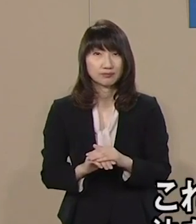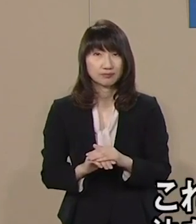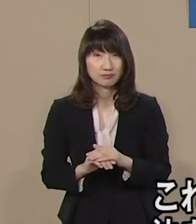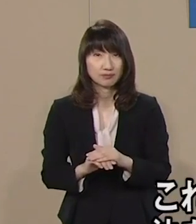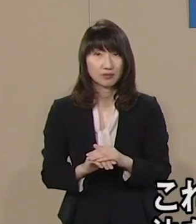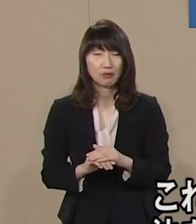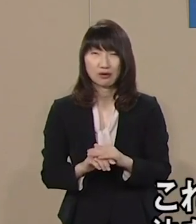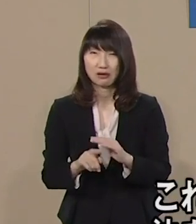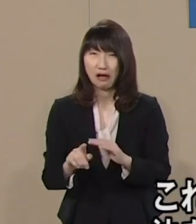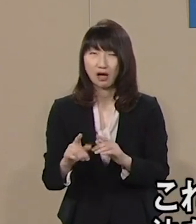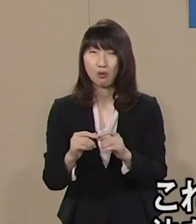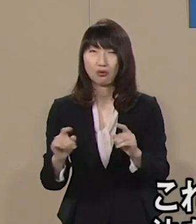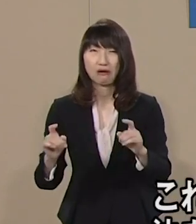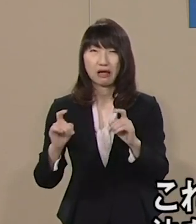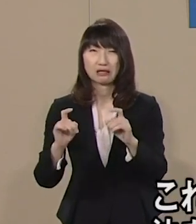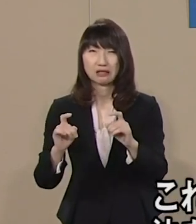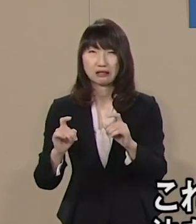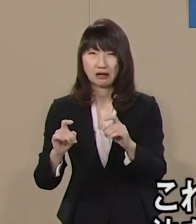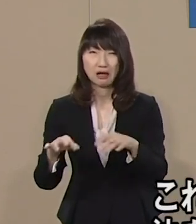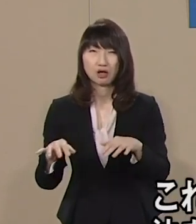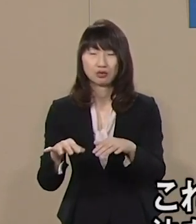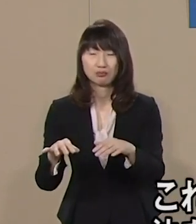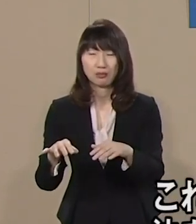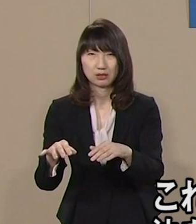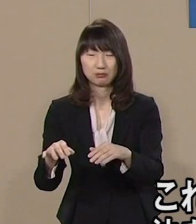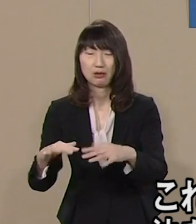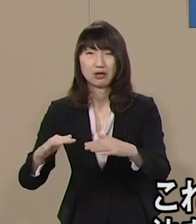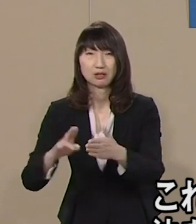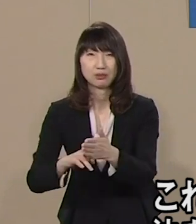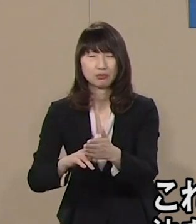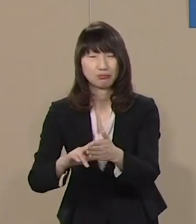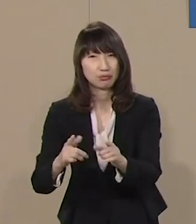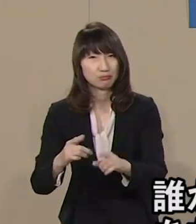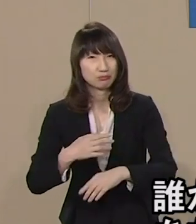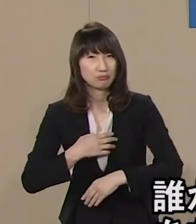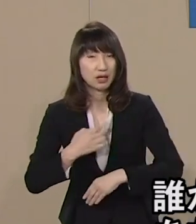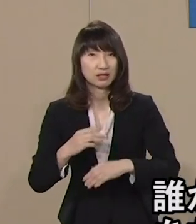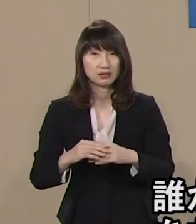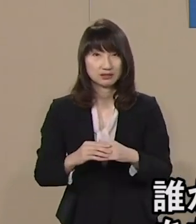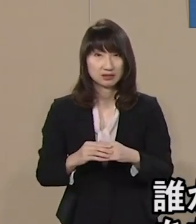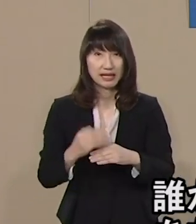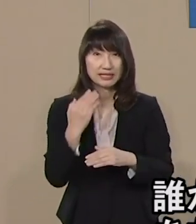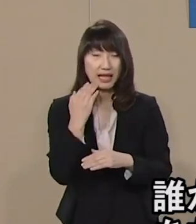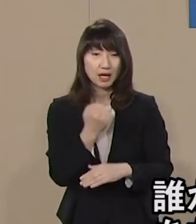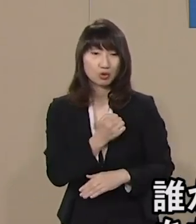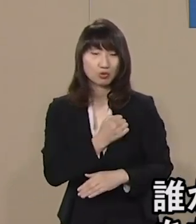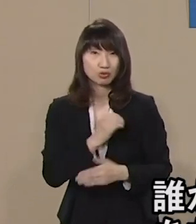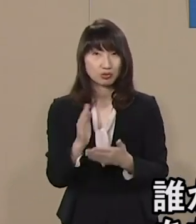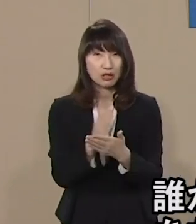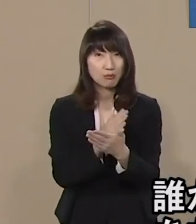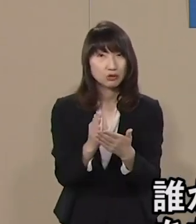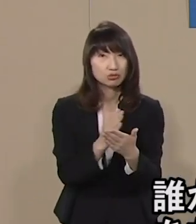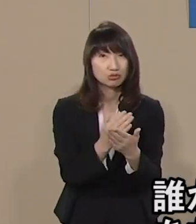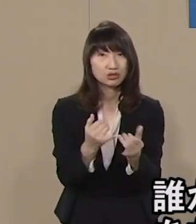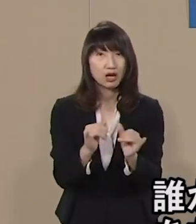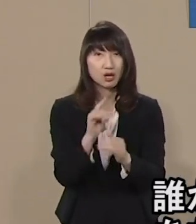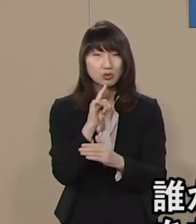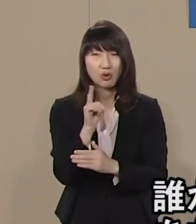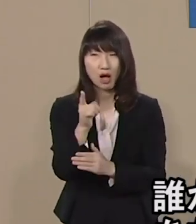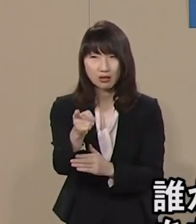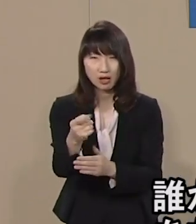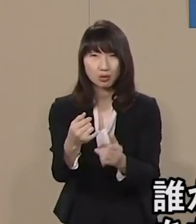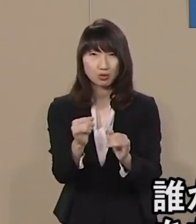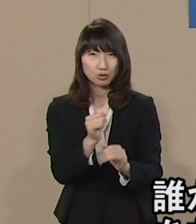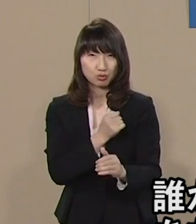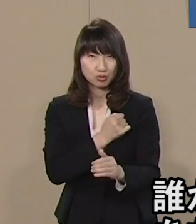が雑で拙速な国会の議論で決まっていくのではないかと危惧しています誰かの命を選別する社会はあなたの命も